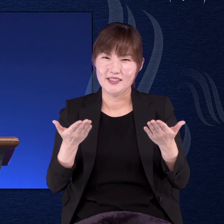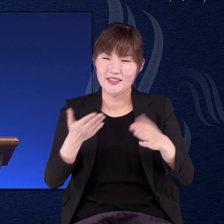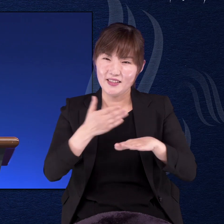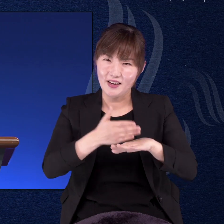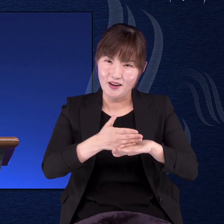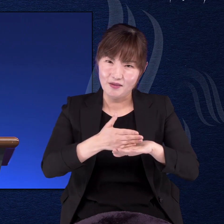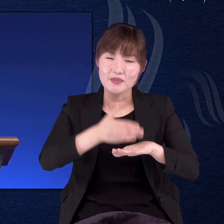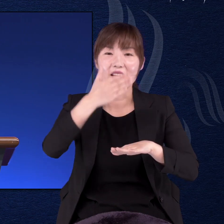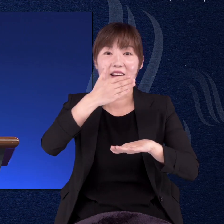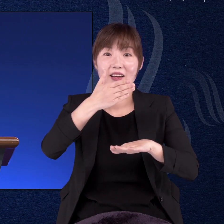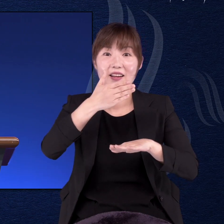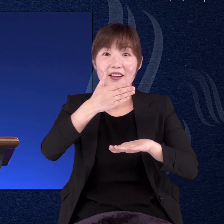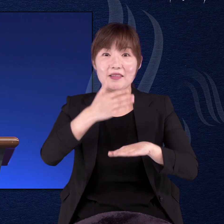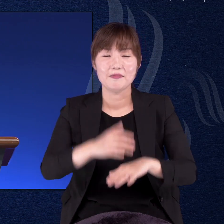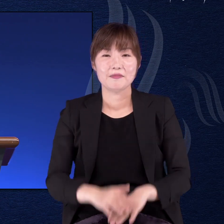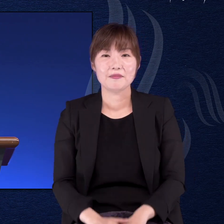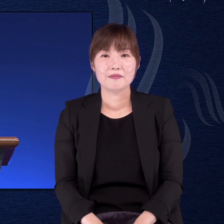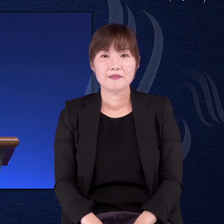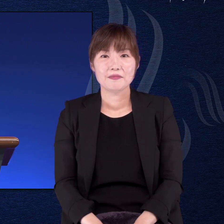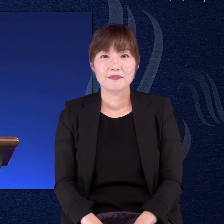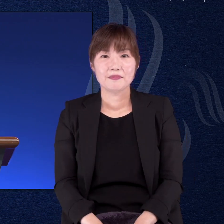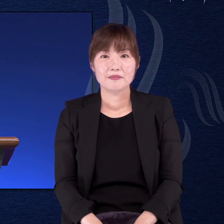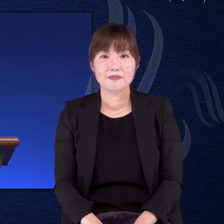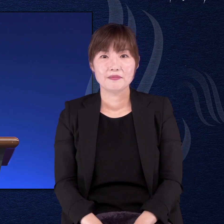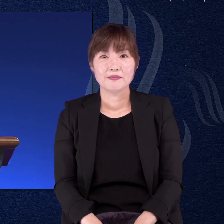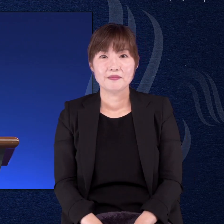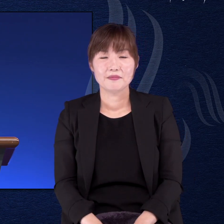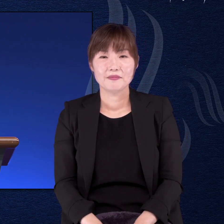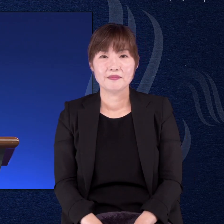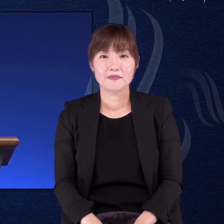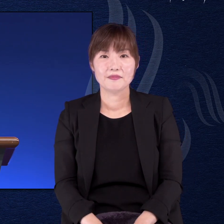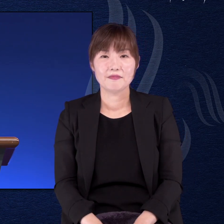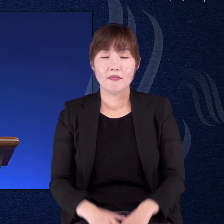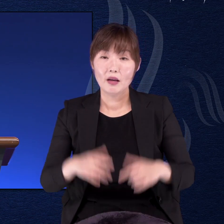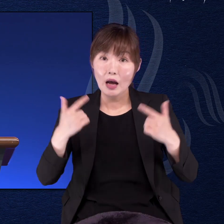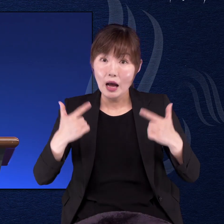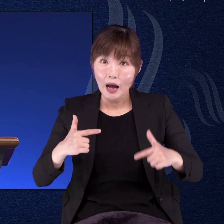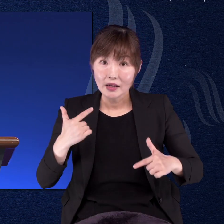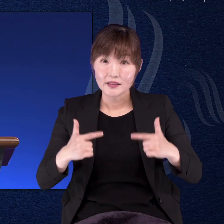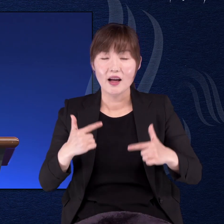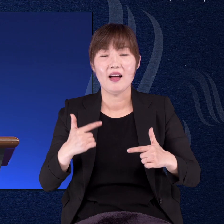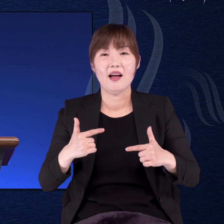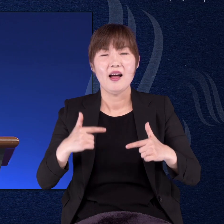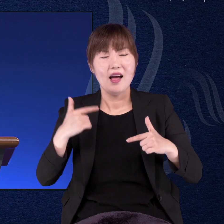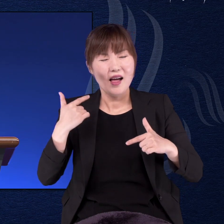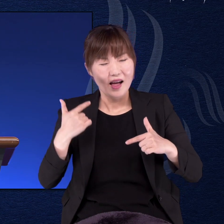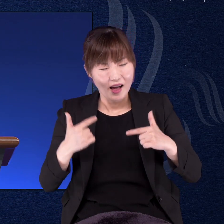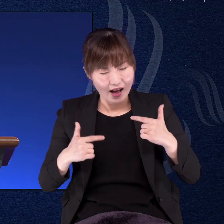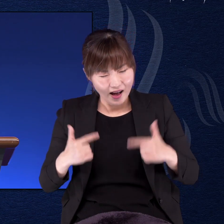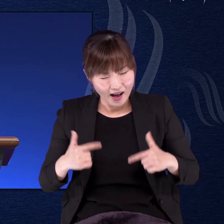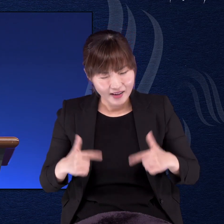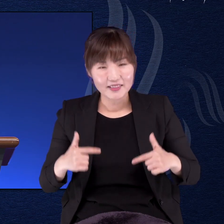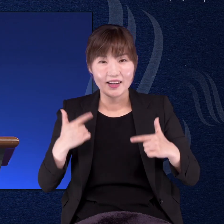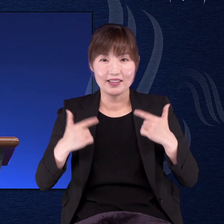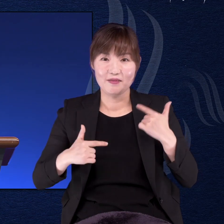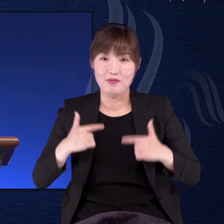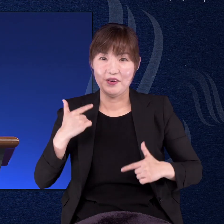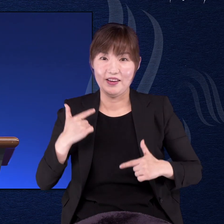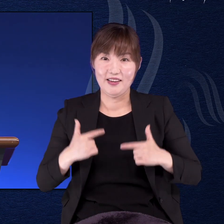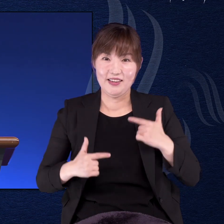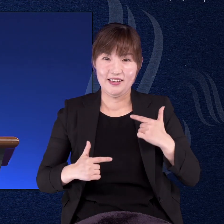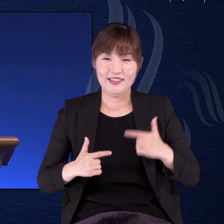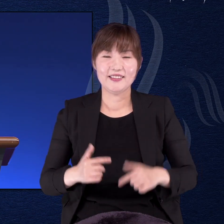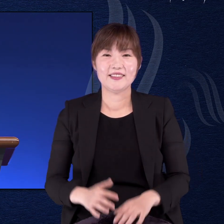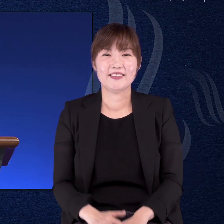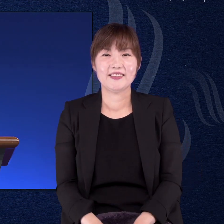범사에 감사하면 기뻐할 수 있습니다. 항상 기뻐할 수 있게 돼요. 어떻게 범사에 감사해요?